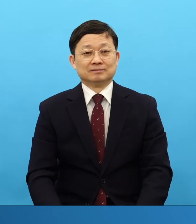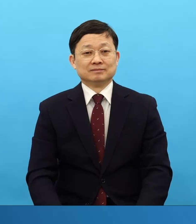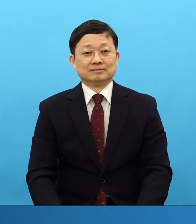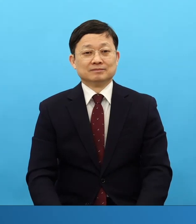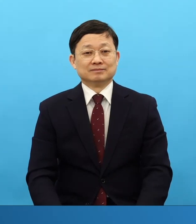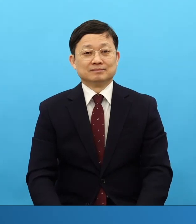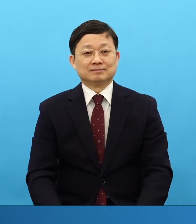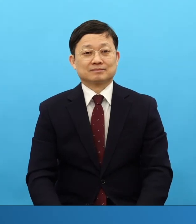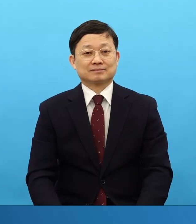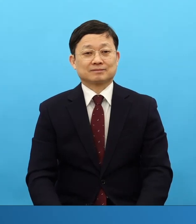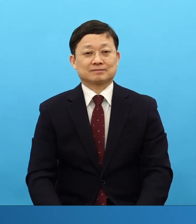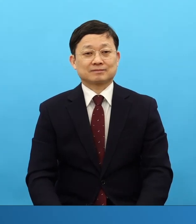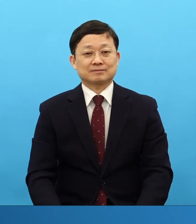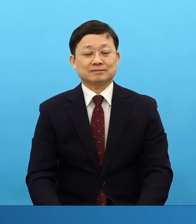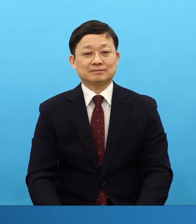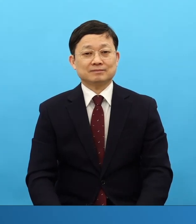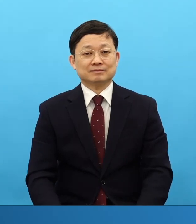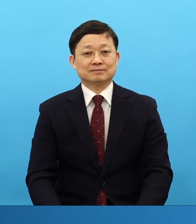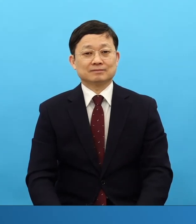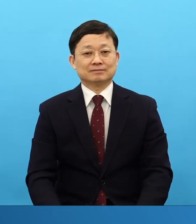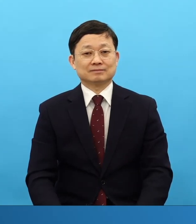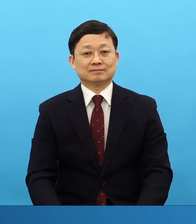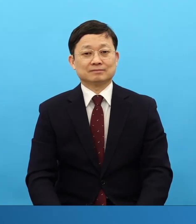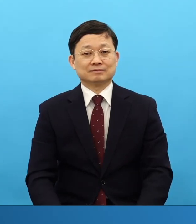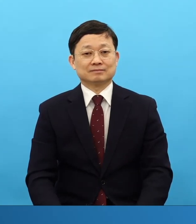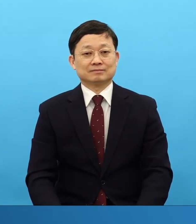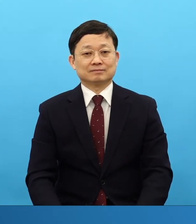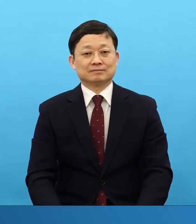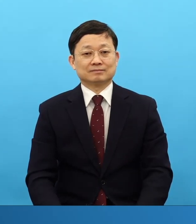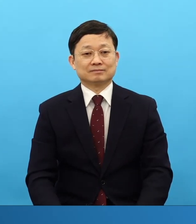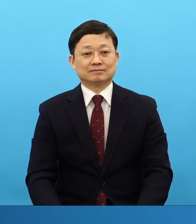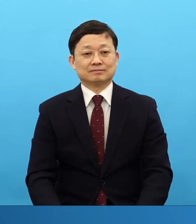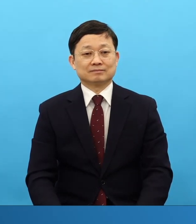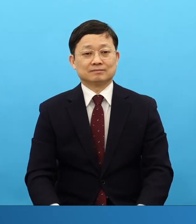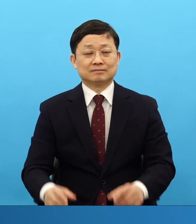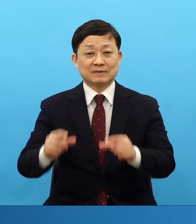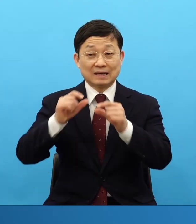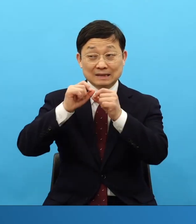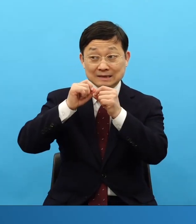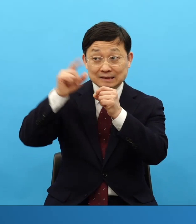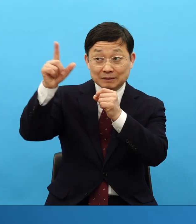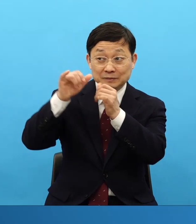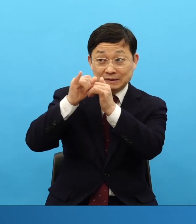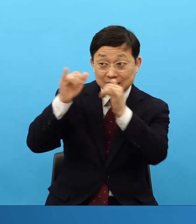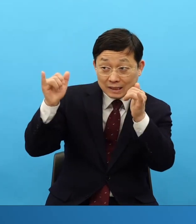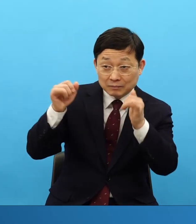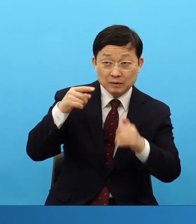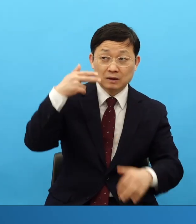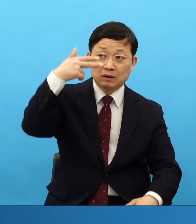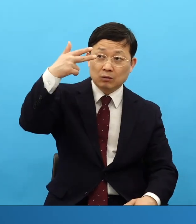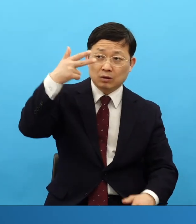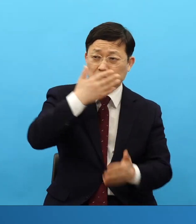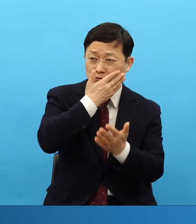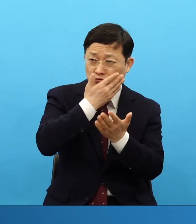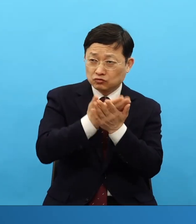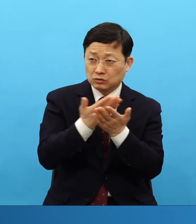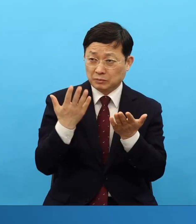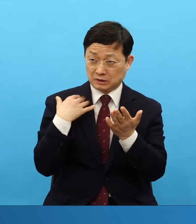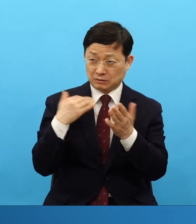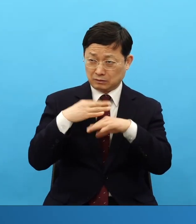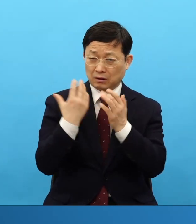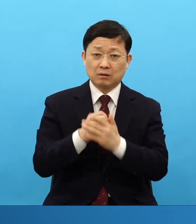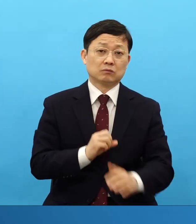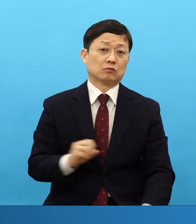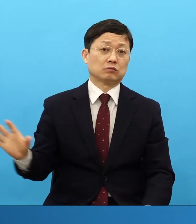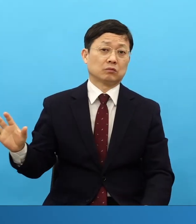lose hold of everything. 그리고 제가 언론 볼 때는 사람들은 거의 다 이거 놓치고 있는 것 같더라고요. But the way I see it, I think most people are losing hold of this. 이게